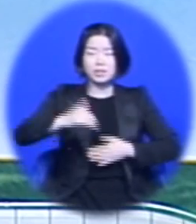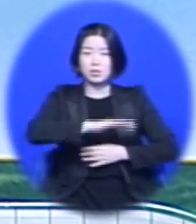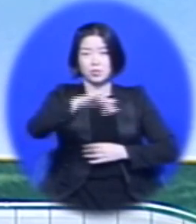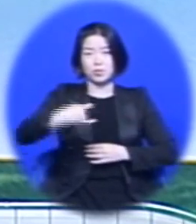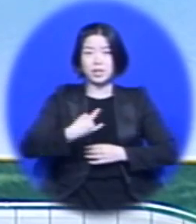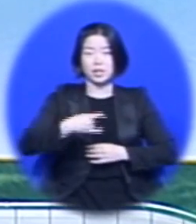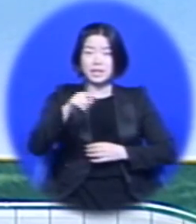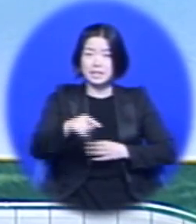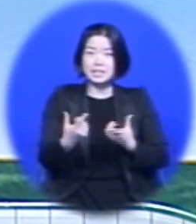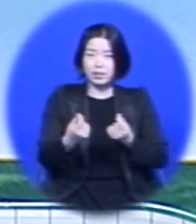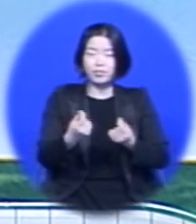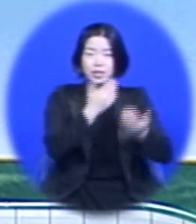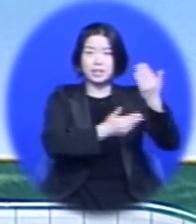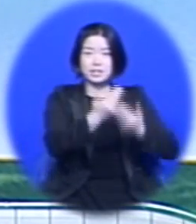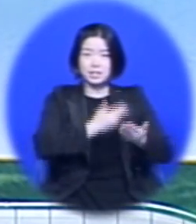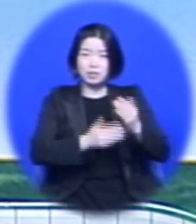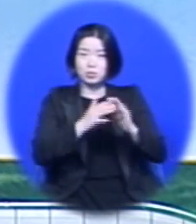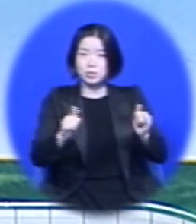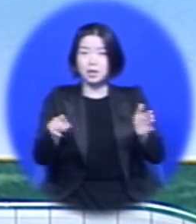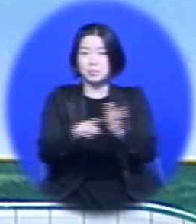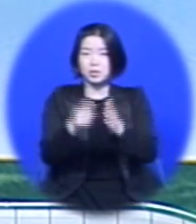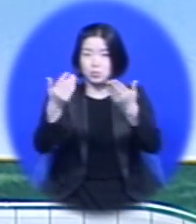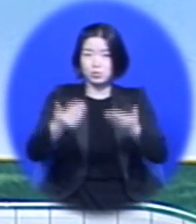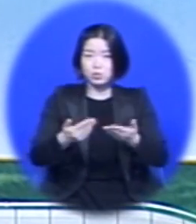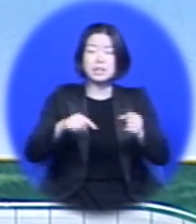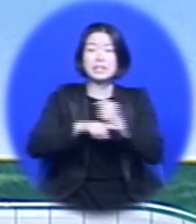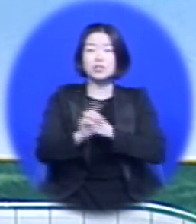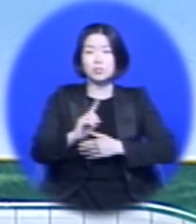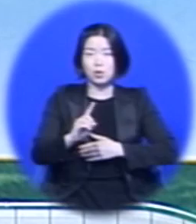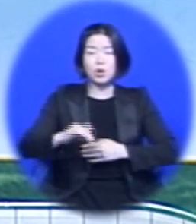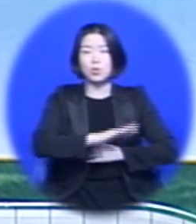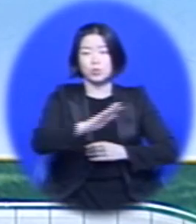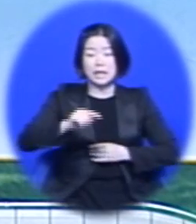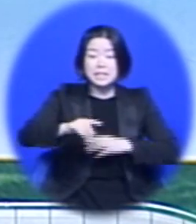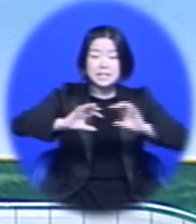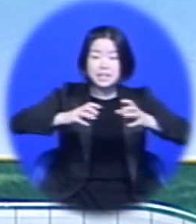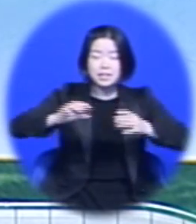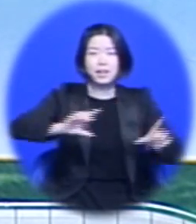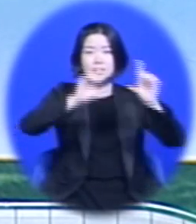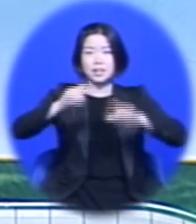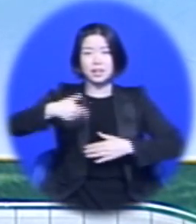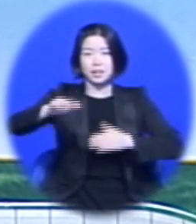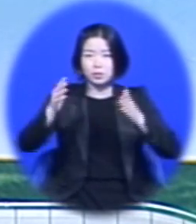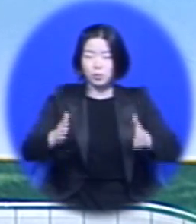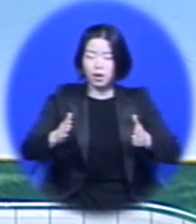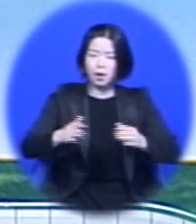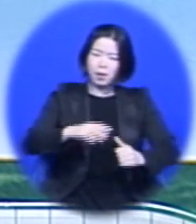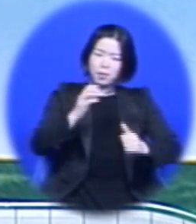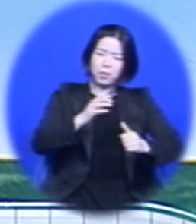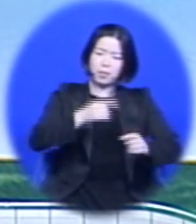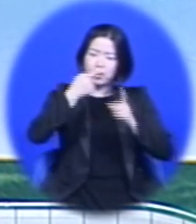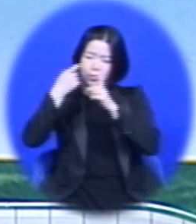이런 상속자의 믿음을 주시는 이유는 우리가 이 세상을 살아가는 동안에 핍박이 오거나 유혹이